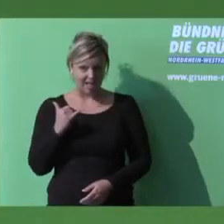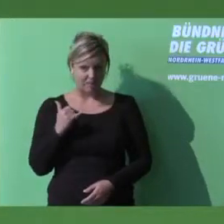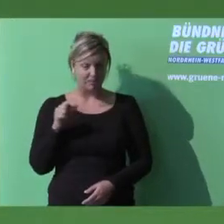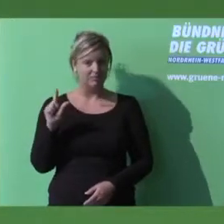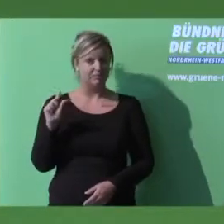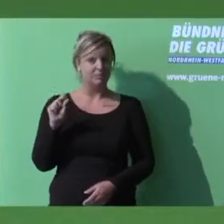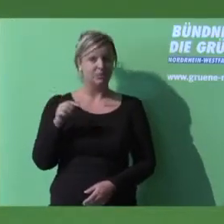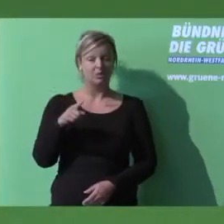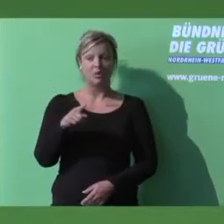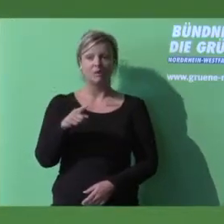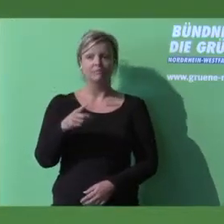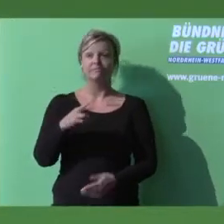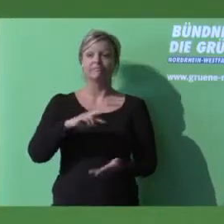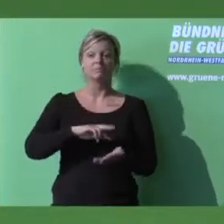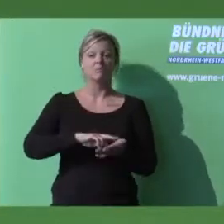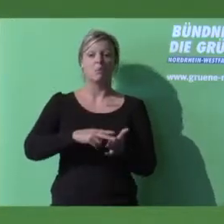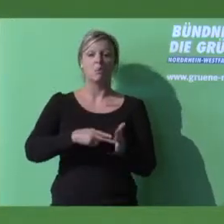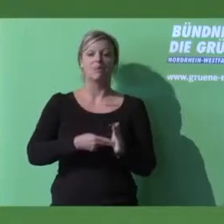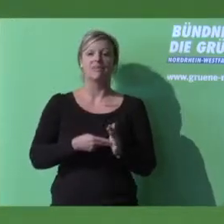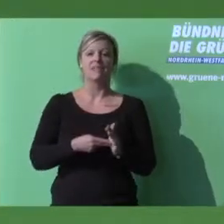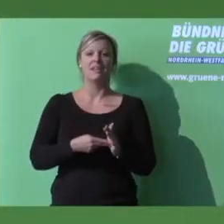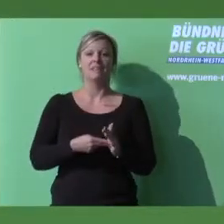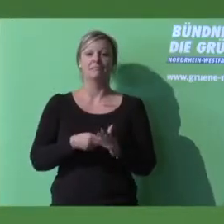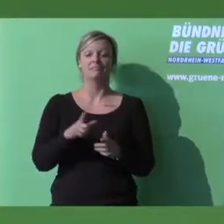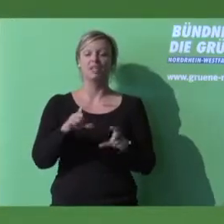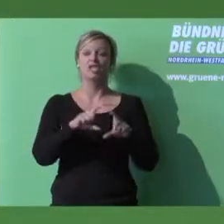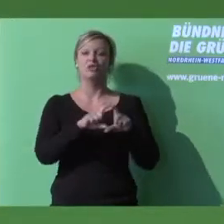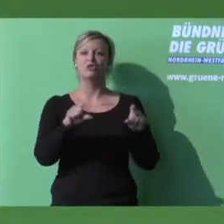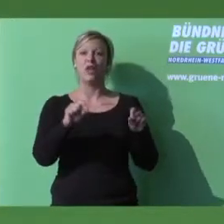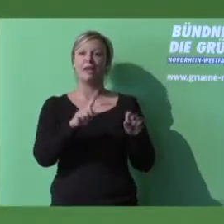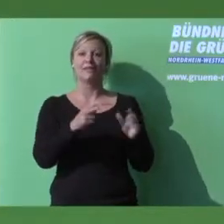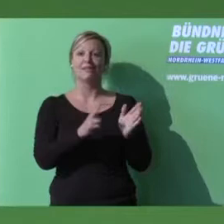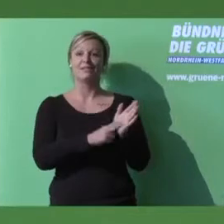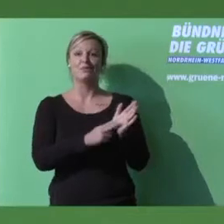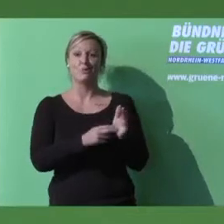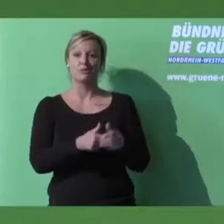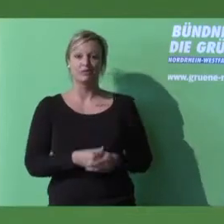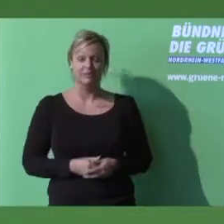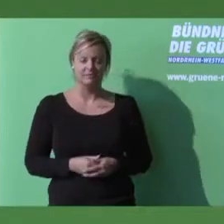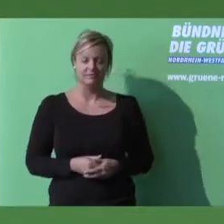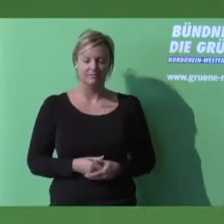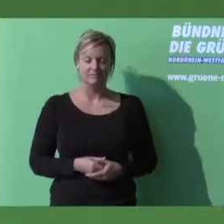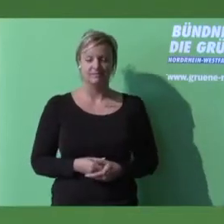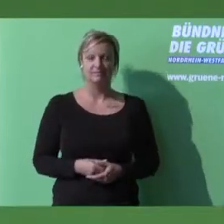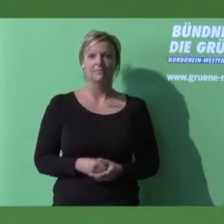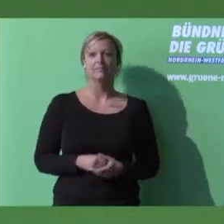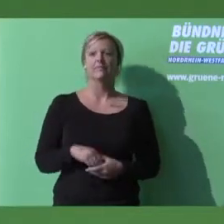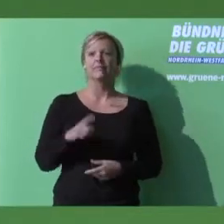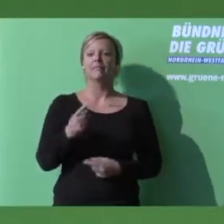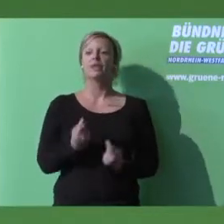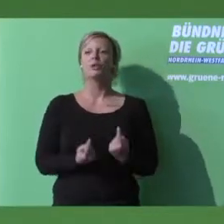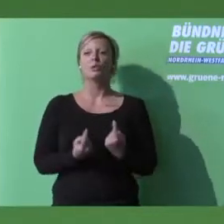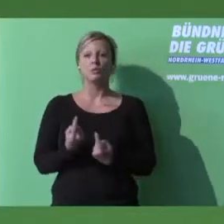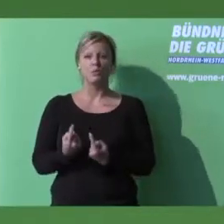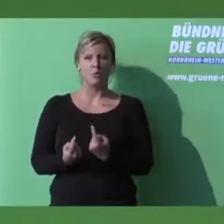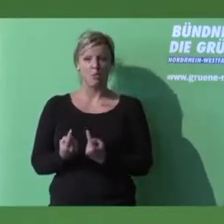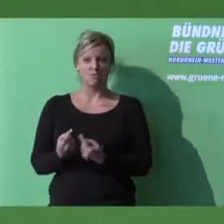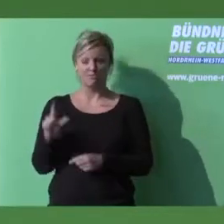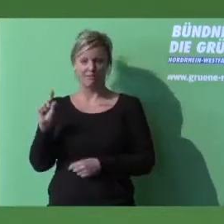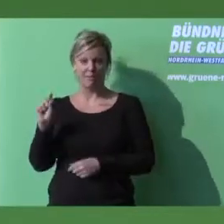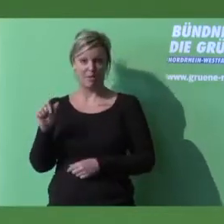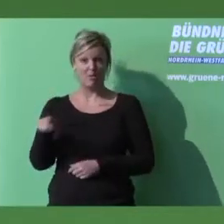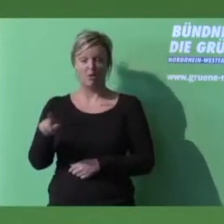Politik auf Pump, für ungedeckte Schecks an eine finanzstarke Klientel. Grün steht